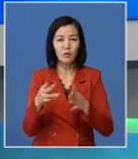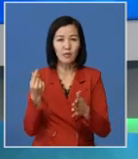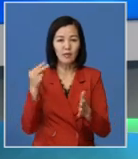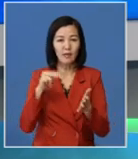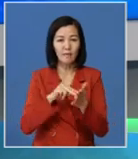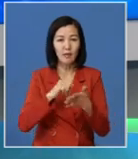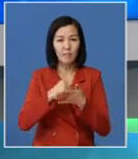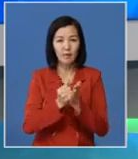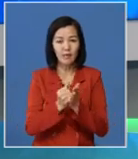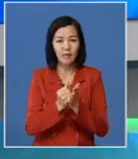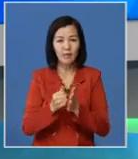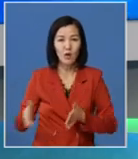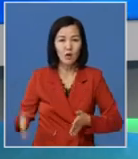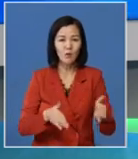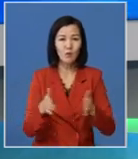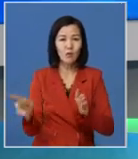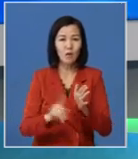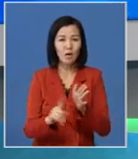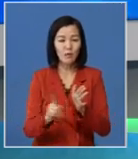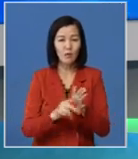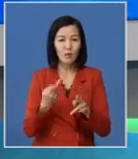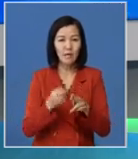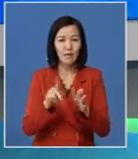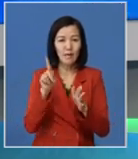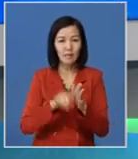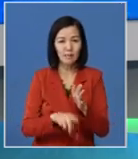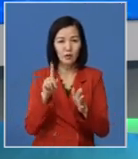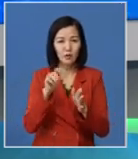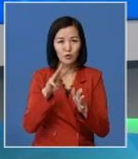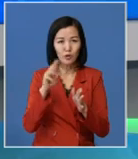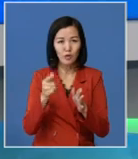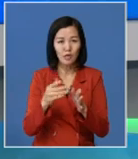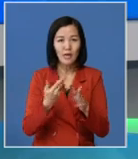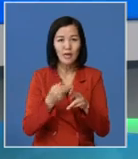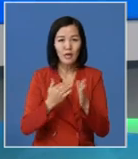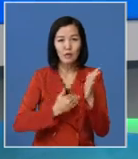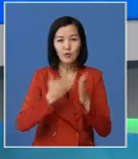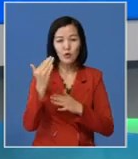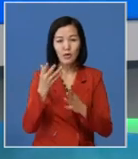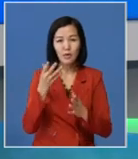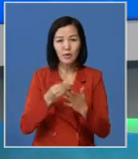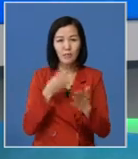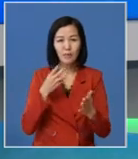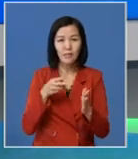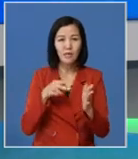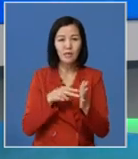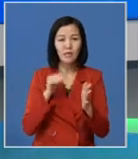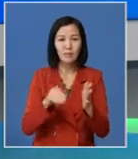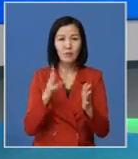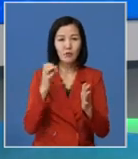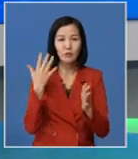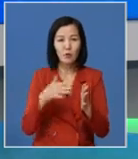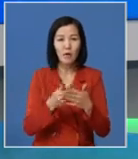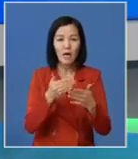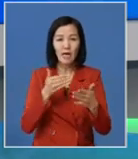бекітілді. Енді бұл күре жолдарда қатынау құны ең арзаны 100 теңге болса, ең жоғары төлем 7350 теңге. Ал алдын ала